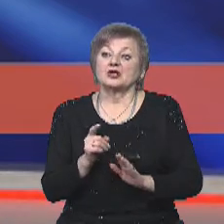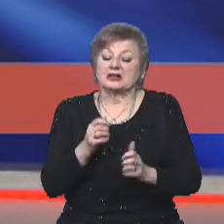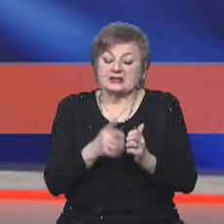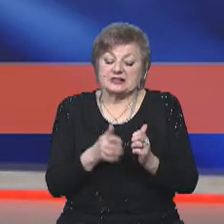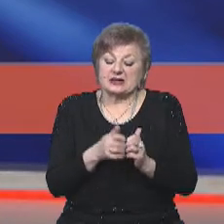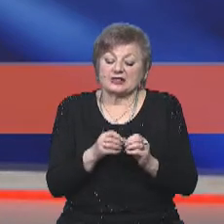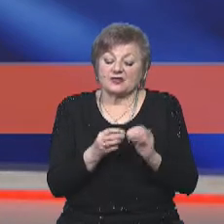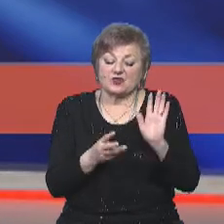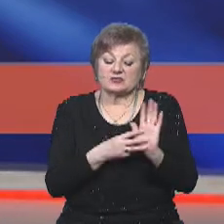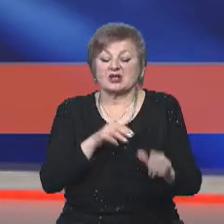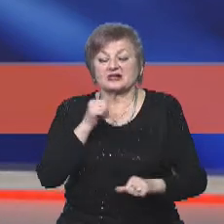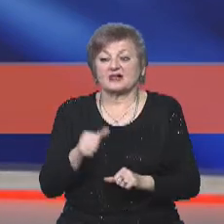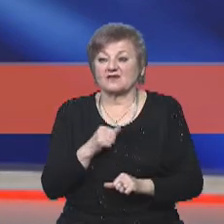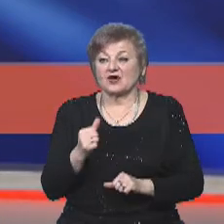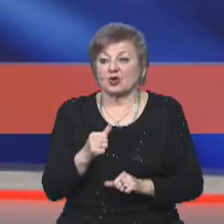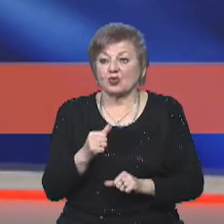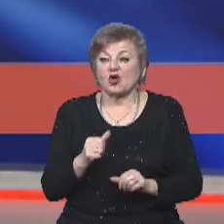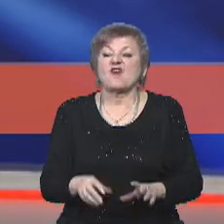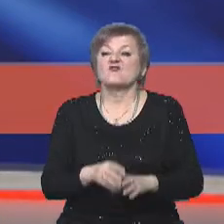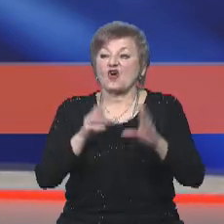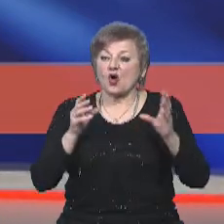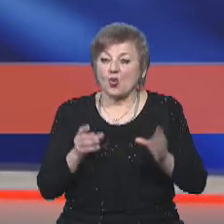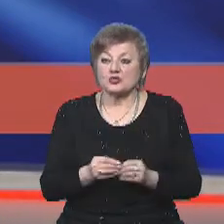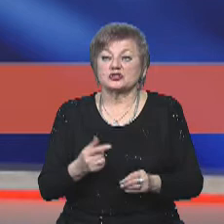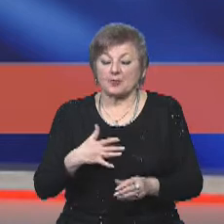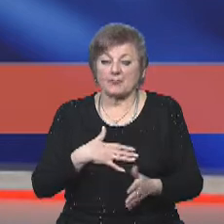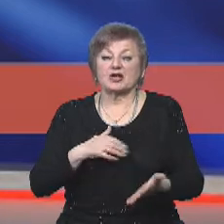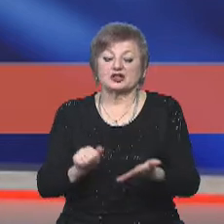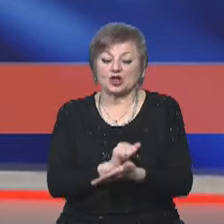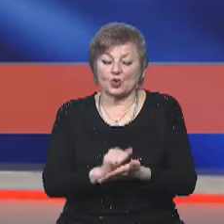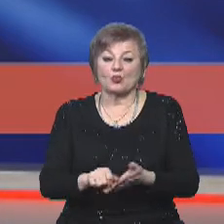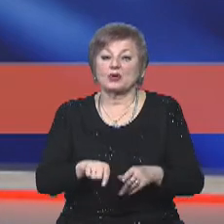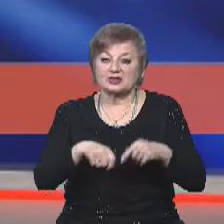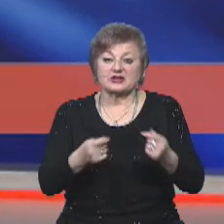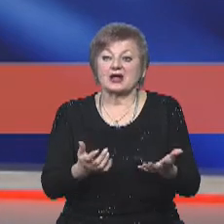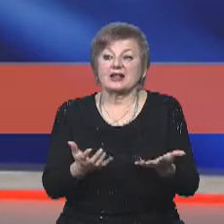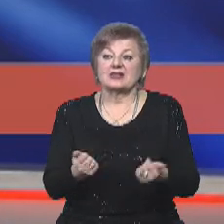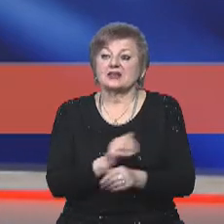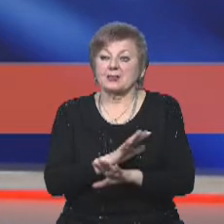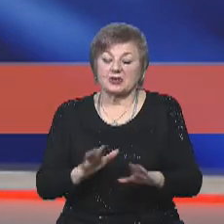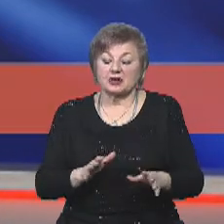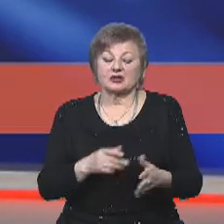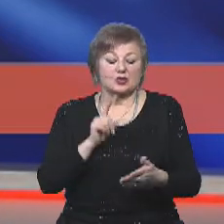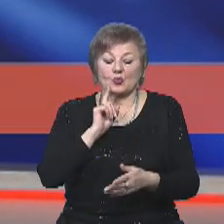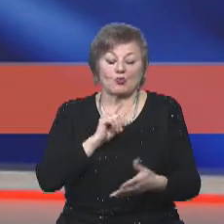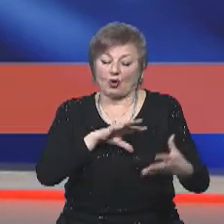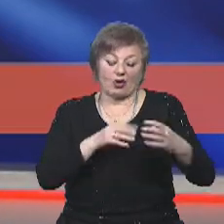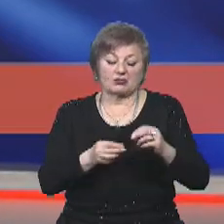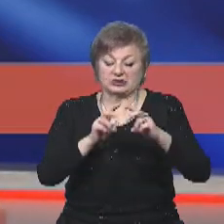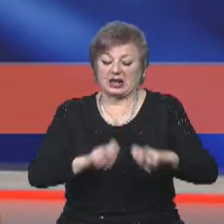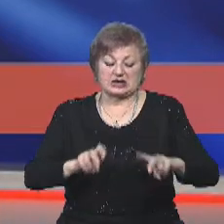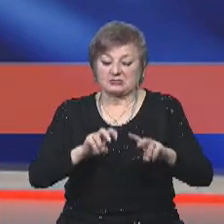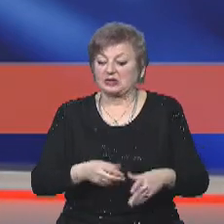середины 2018 года, вообще, хоть мы документы сдали, не принимает и не выносит пока еще на